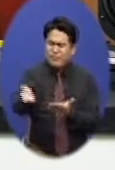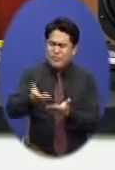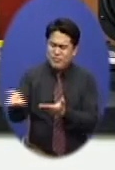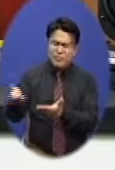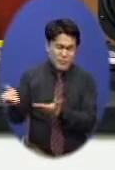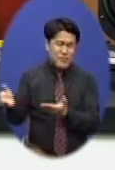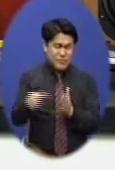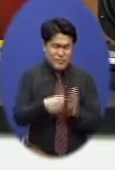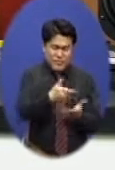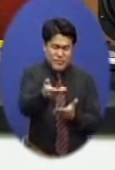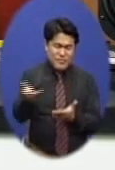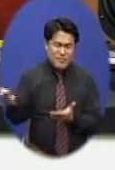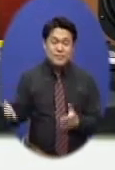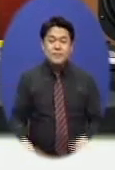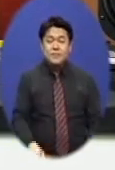아무쪼록 어머니